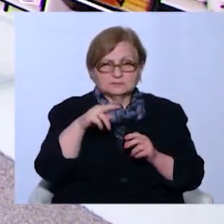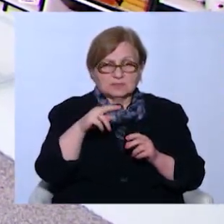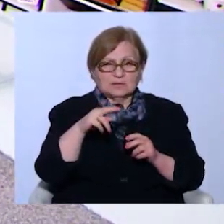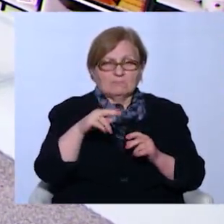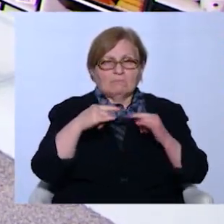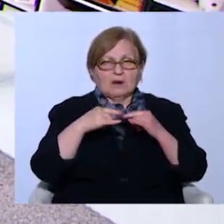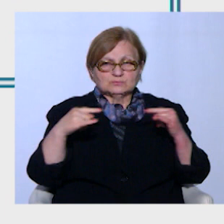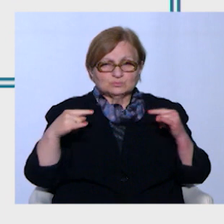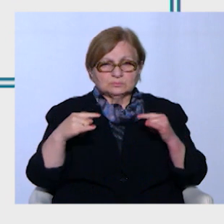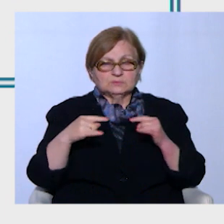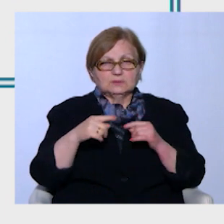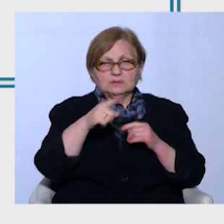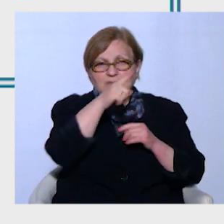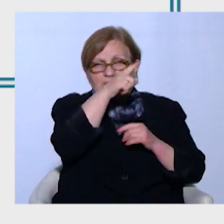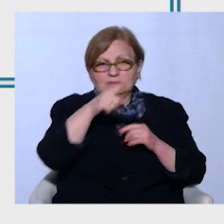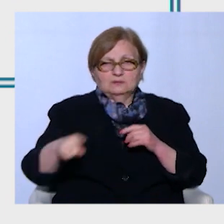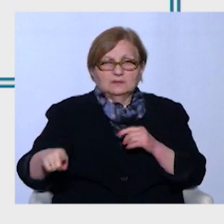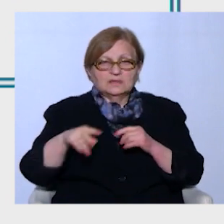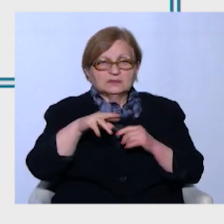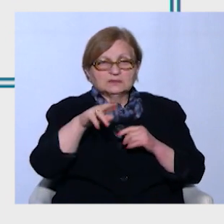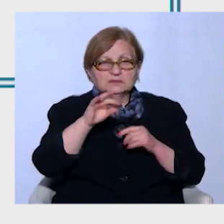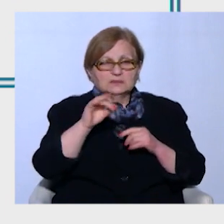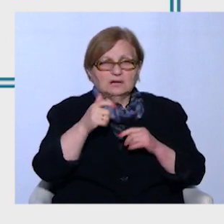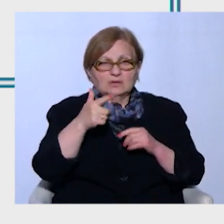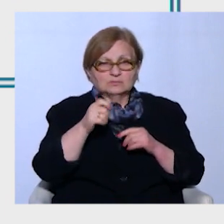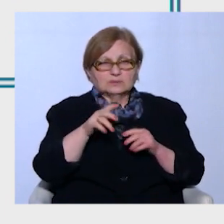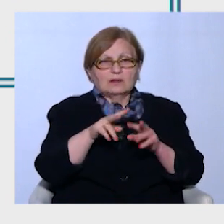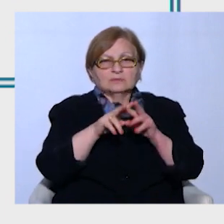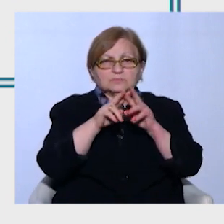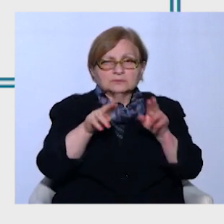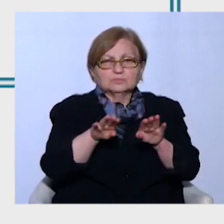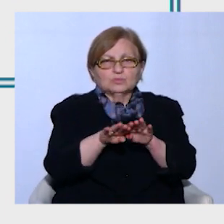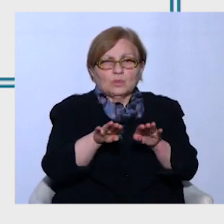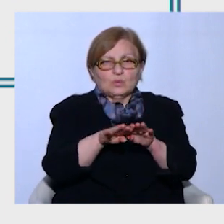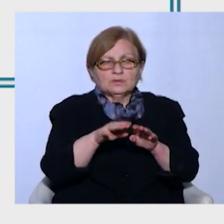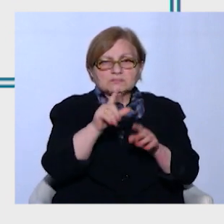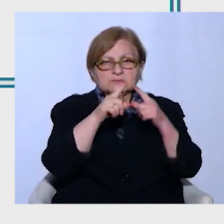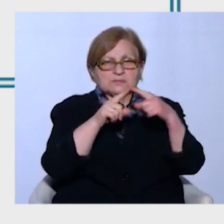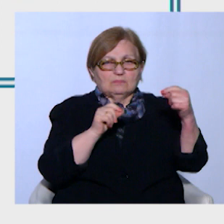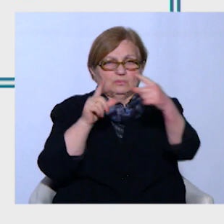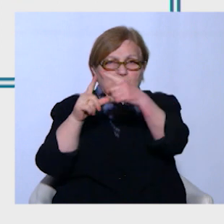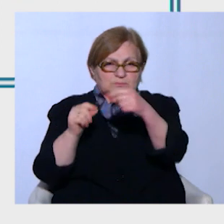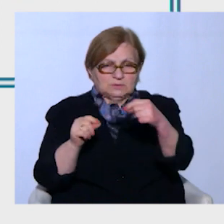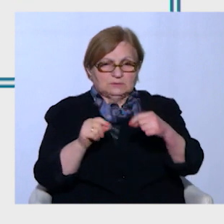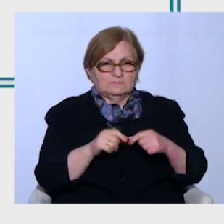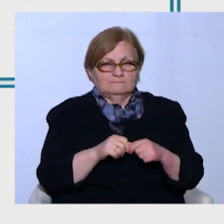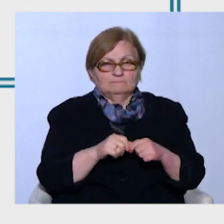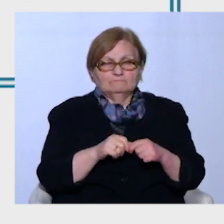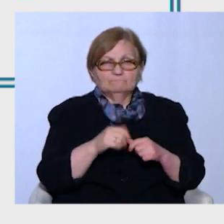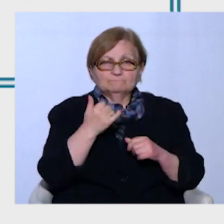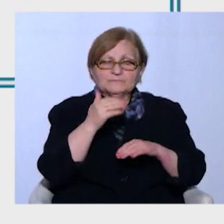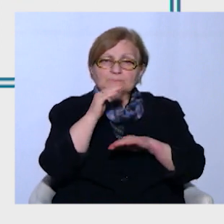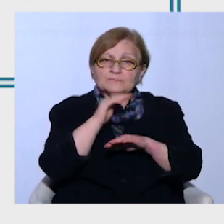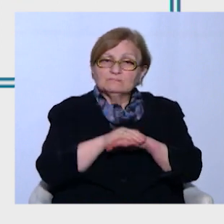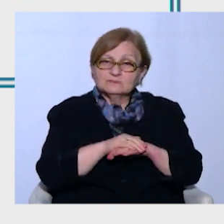BD დიაგონალით არის გაყოფილი ორ ტოლ სამკუთხედად. ჩვენ ხო ვიცით, რომ ეს ორი სამკუთხედები ტოლია და დავასაბუთოთ,